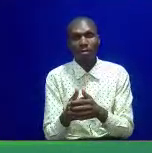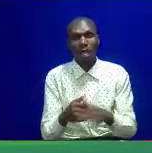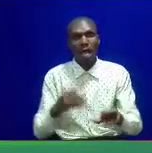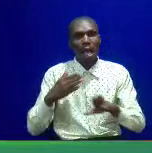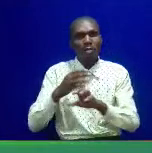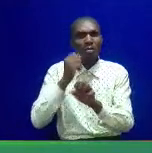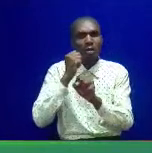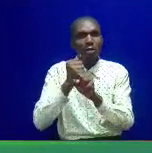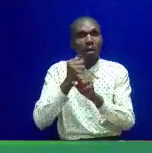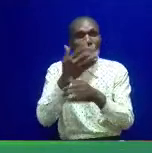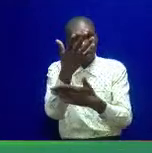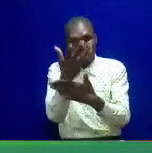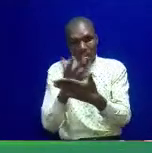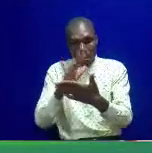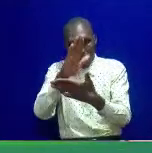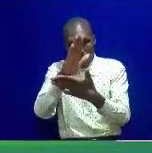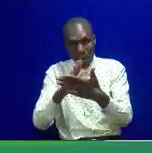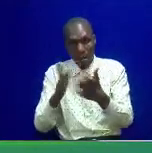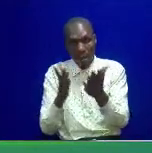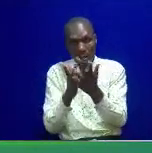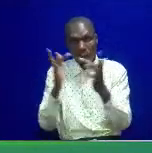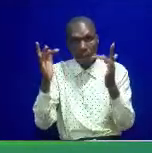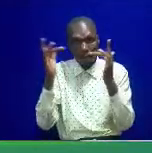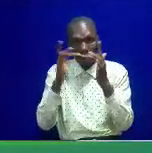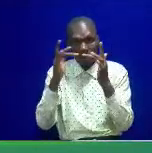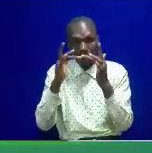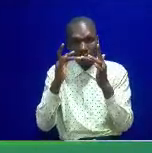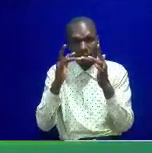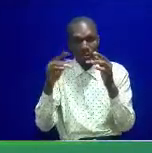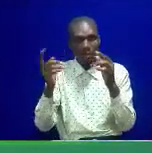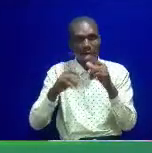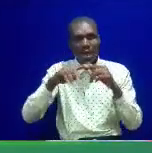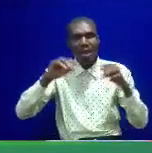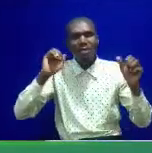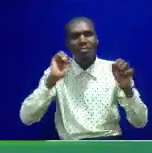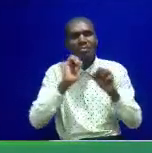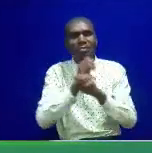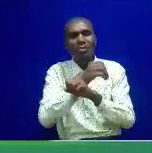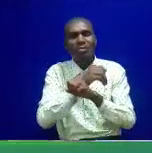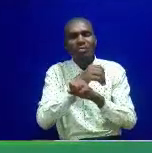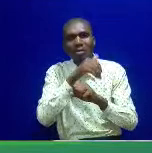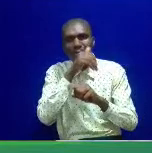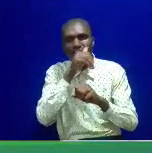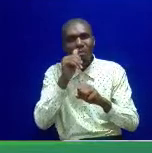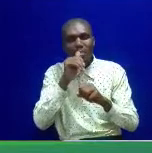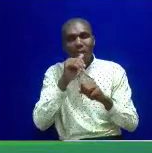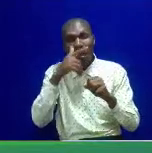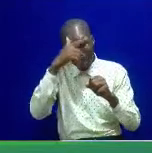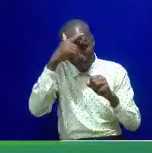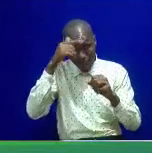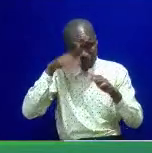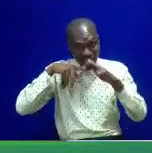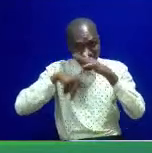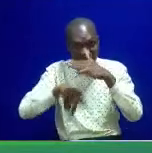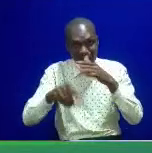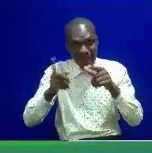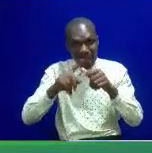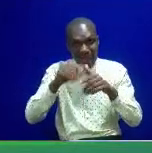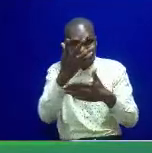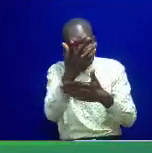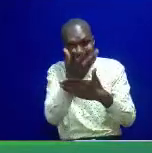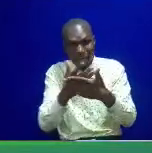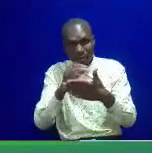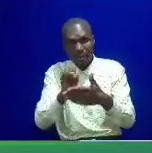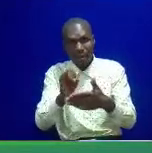Akishafanya hiyo application na hiyo mtandao aweze kuficha, kwa sababu ameingia na amepewa kipande